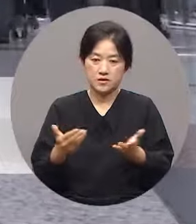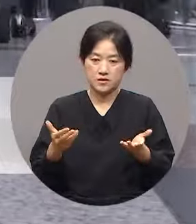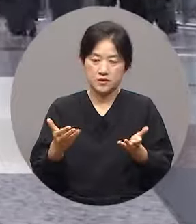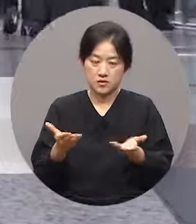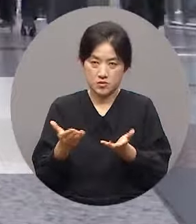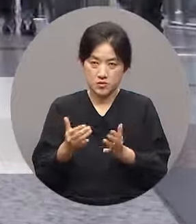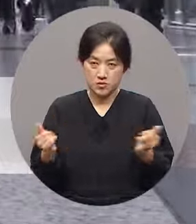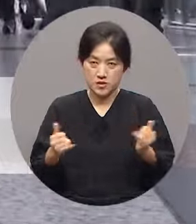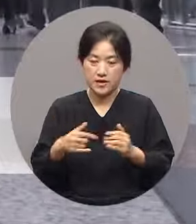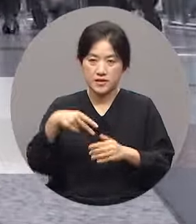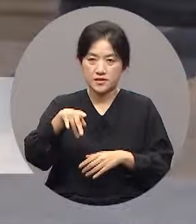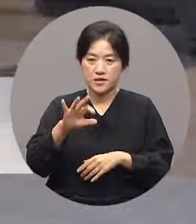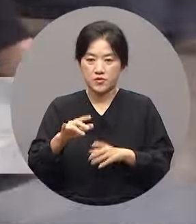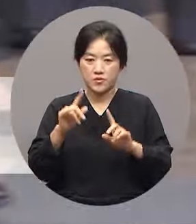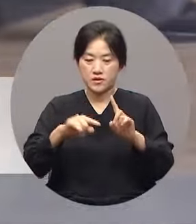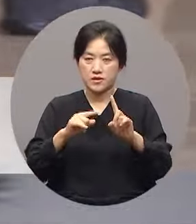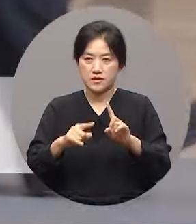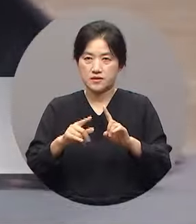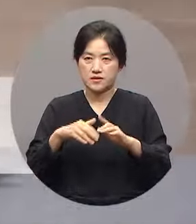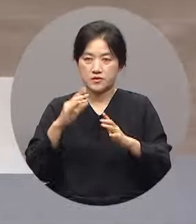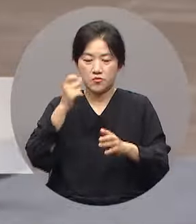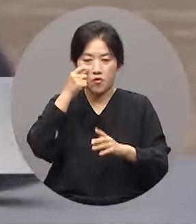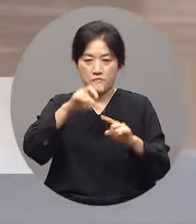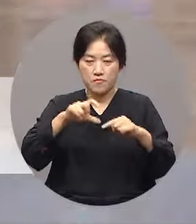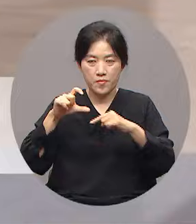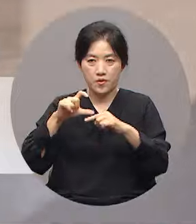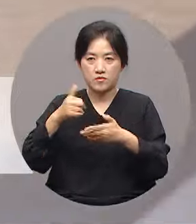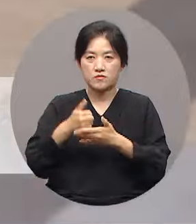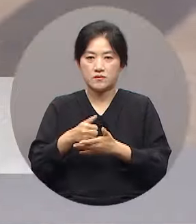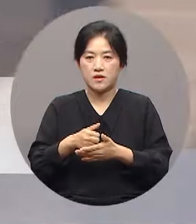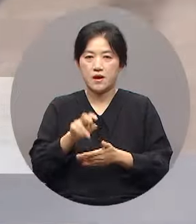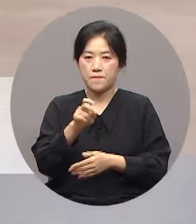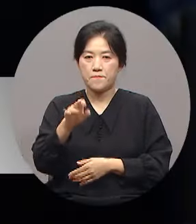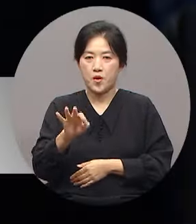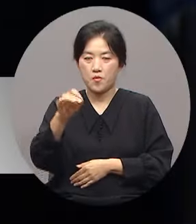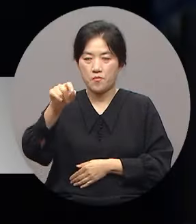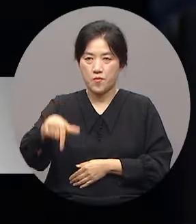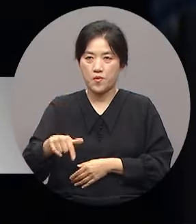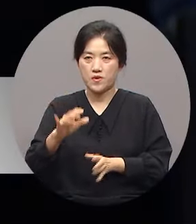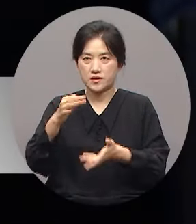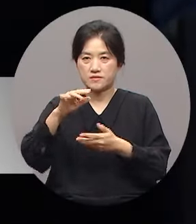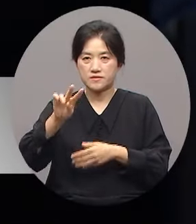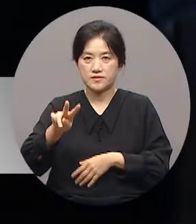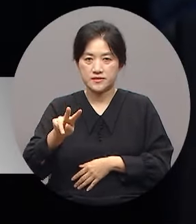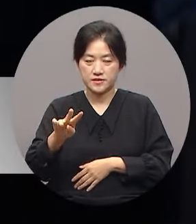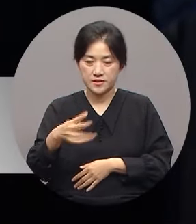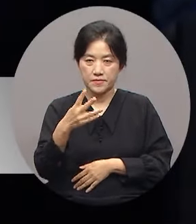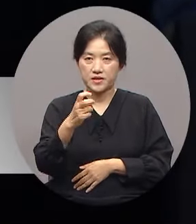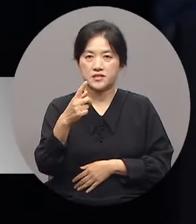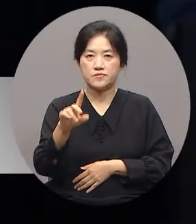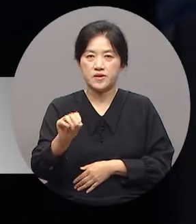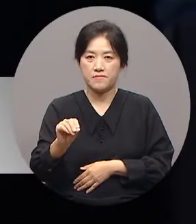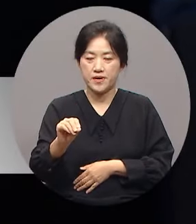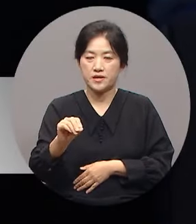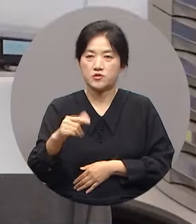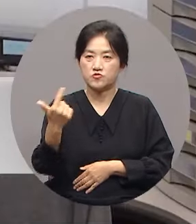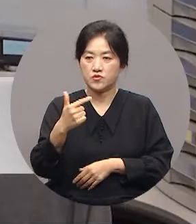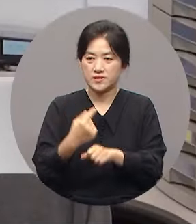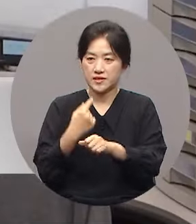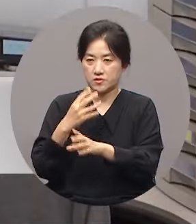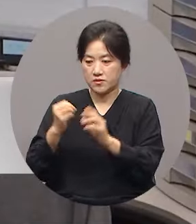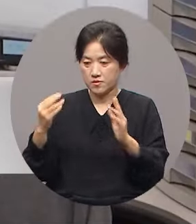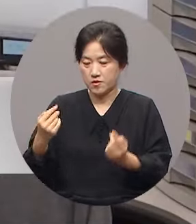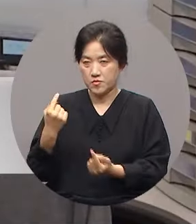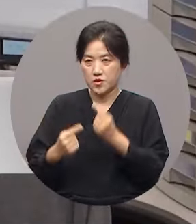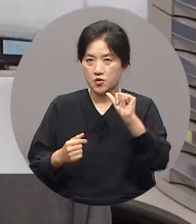1인 이상 사업체 근로자 1인 월평균 명목 임금은 421만 6,000원으로 지난해 같은 기간보다